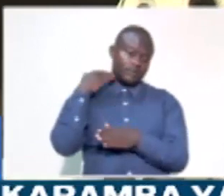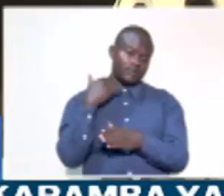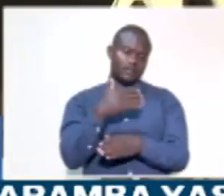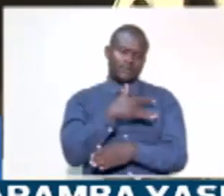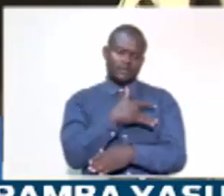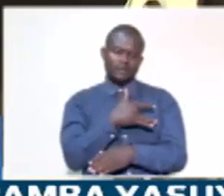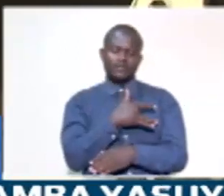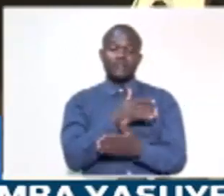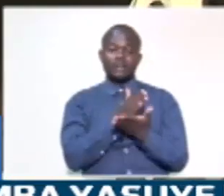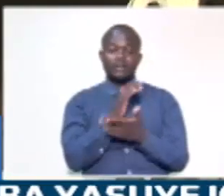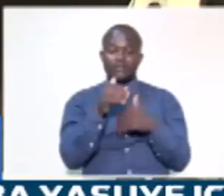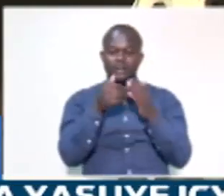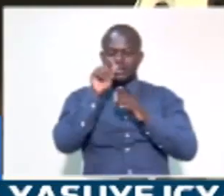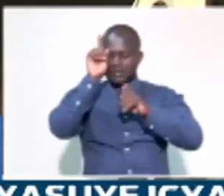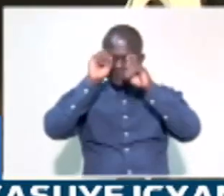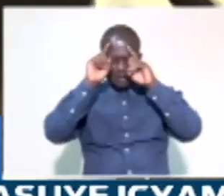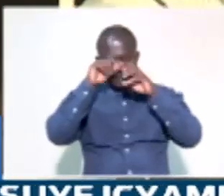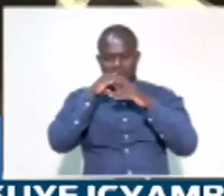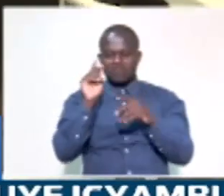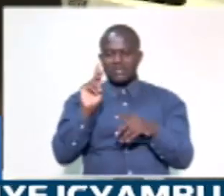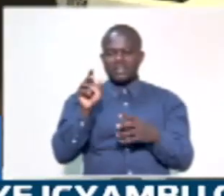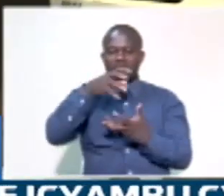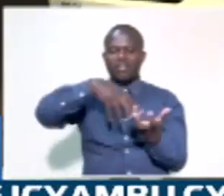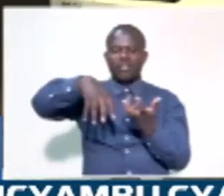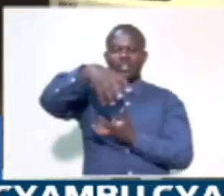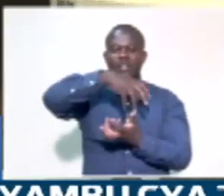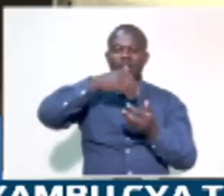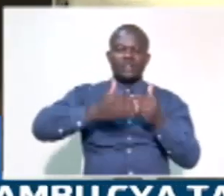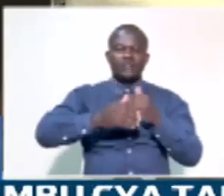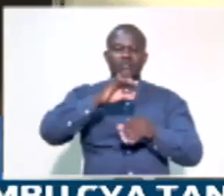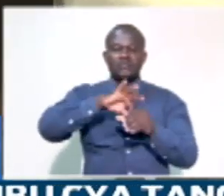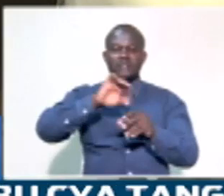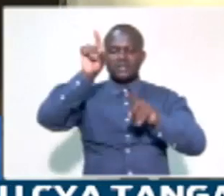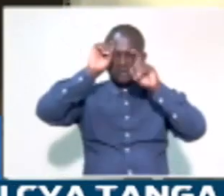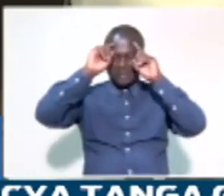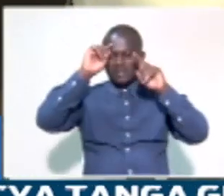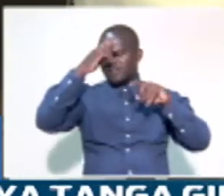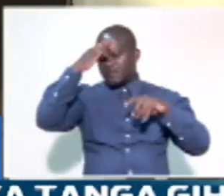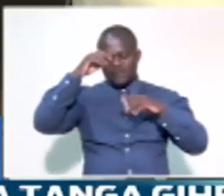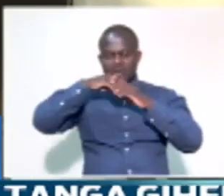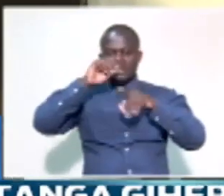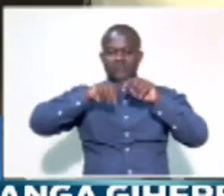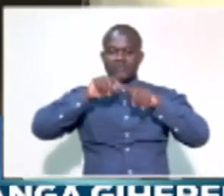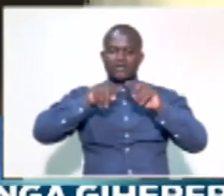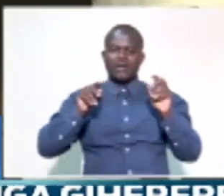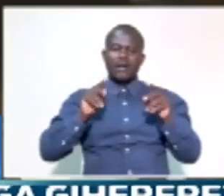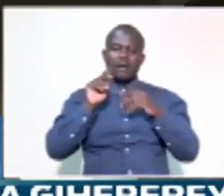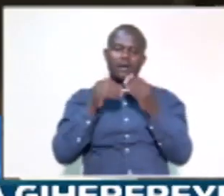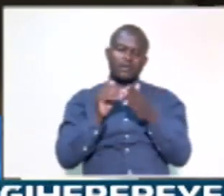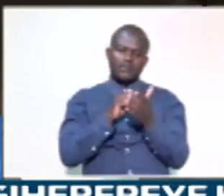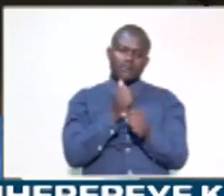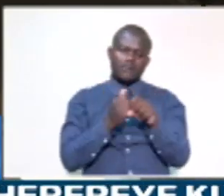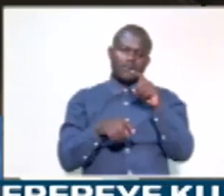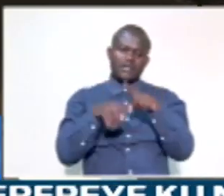ku mutima. Nkomeza kwibaza nko muri Kenya imvururu zakurikiye amatora. Nkibaza impamvu muri politike abantu bongera gukora ubwicanyi